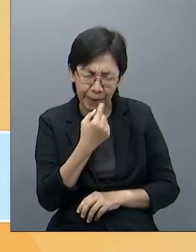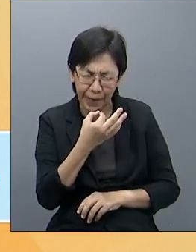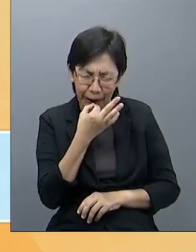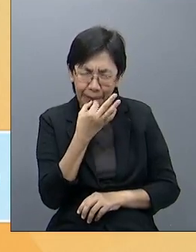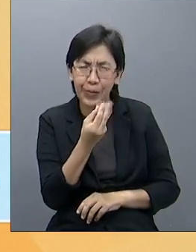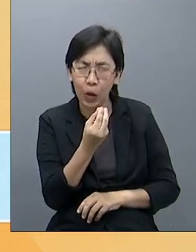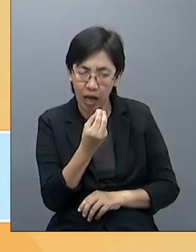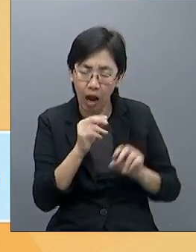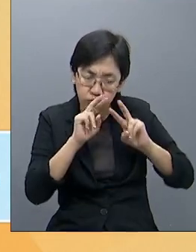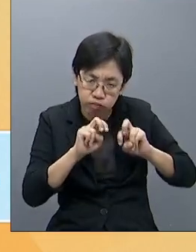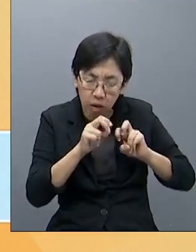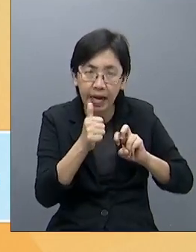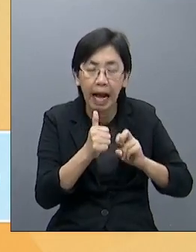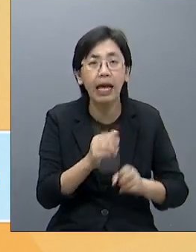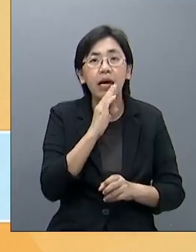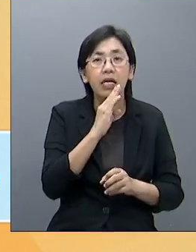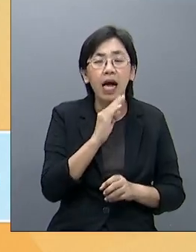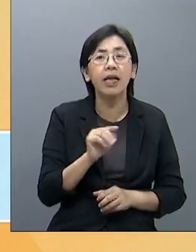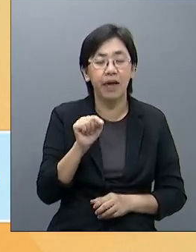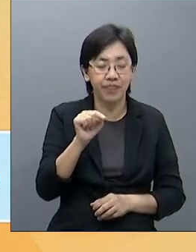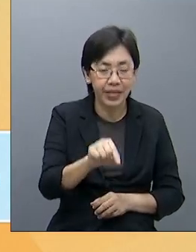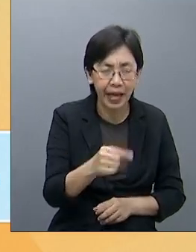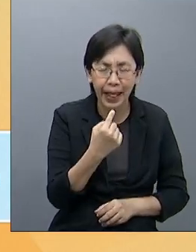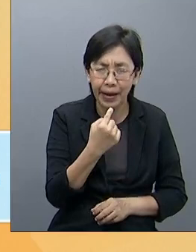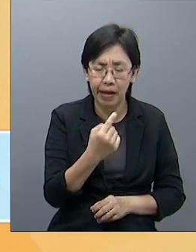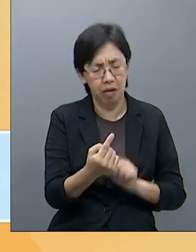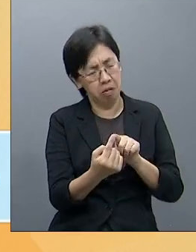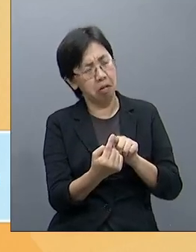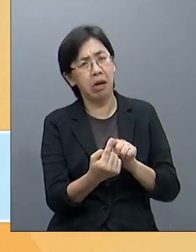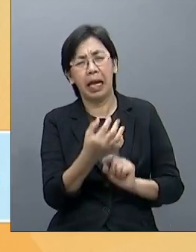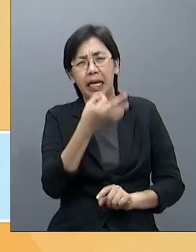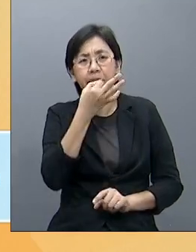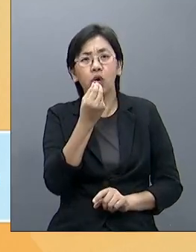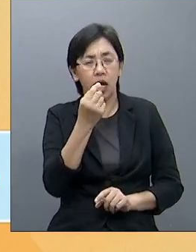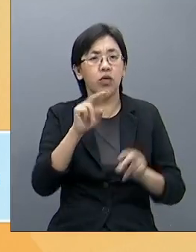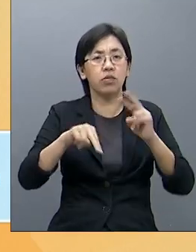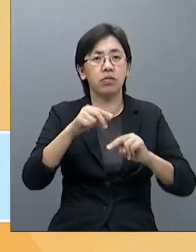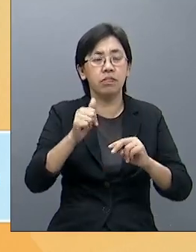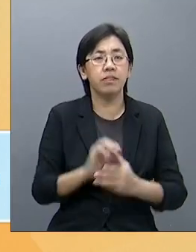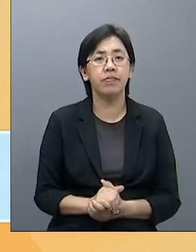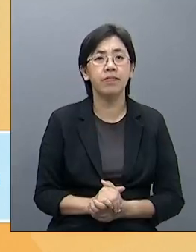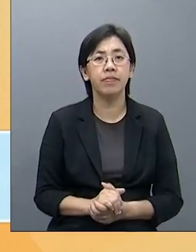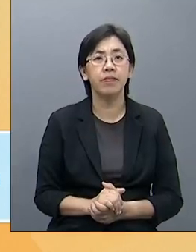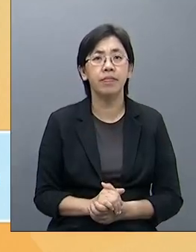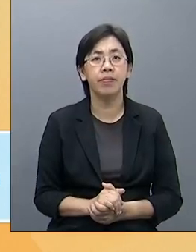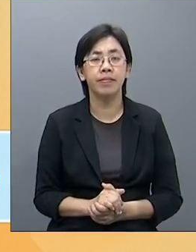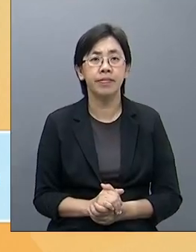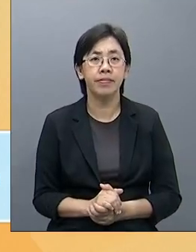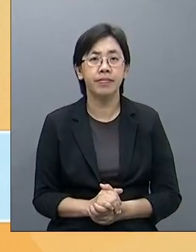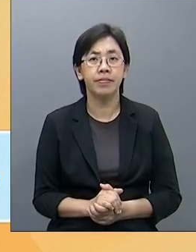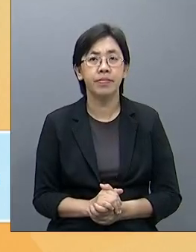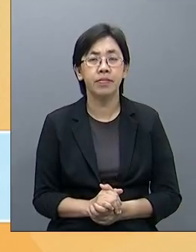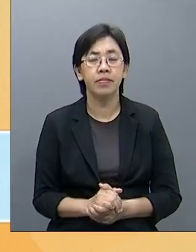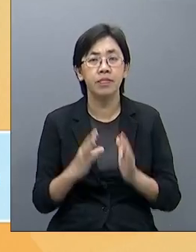แต่ละมอเราสามารใช้ cometer วัดความเช็มได้นเป็เรื่องของ workshop